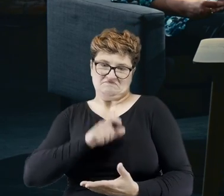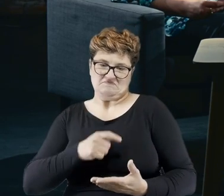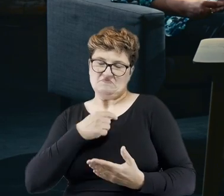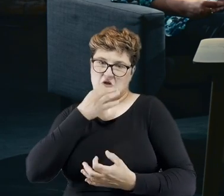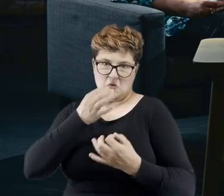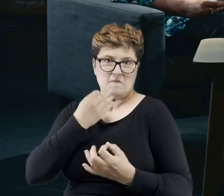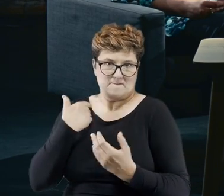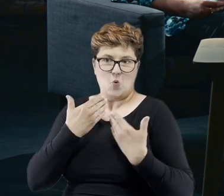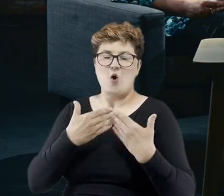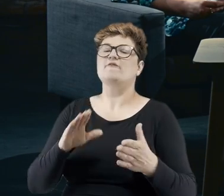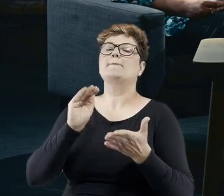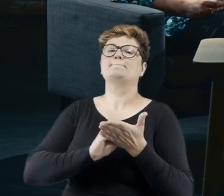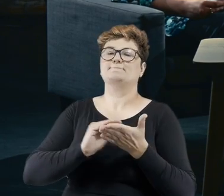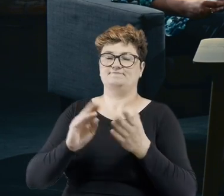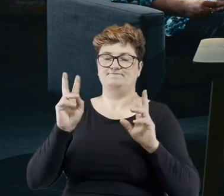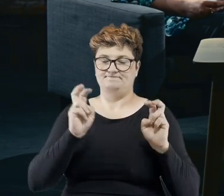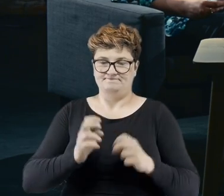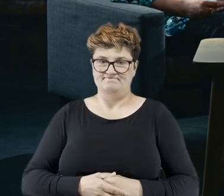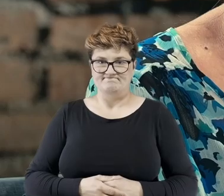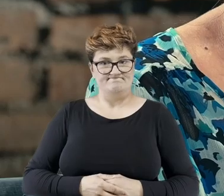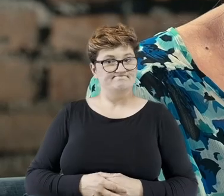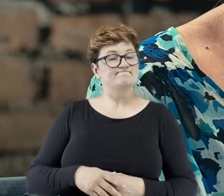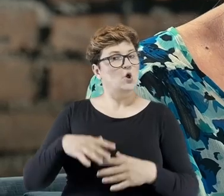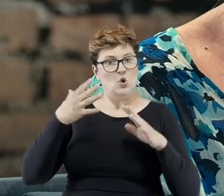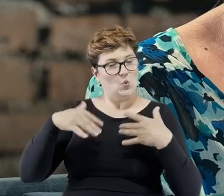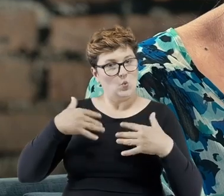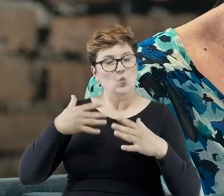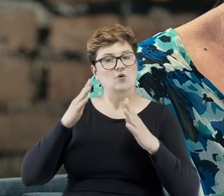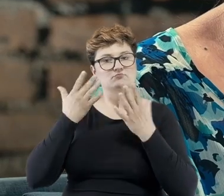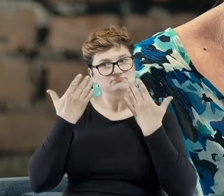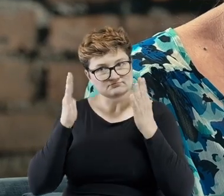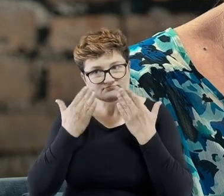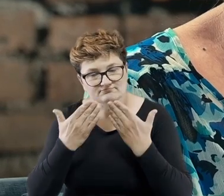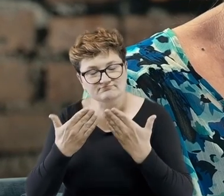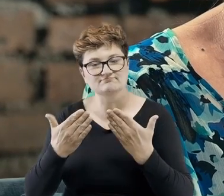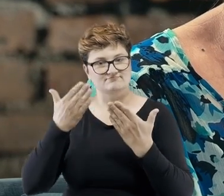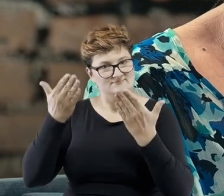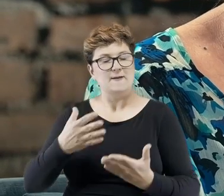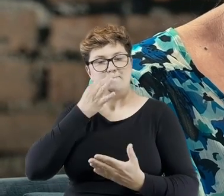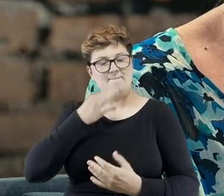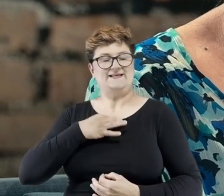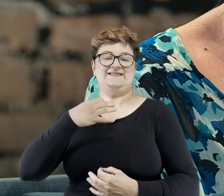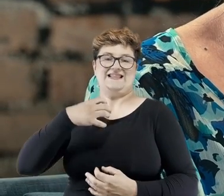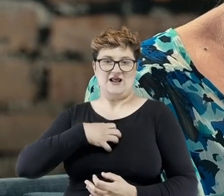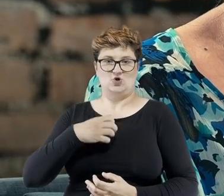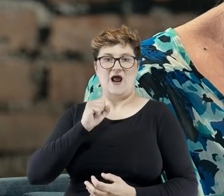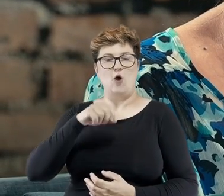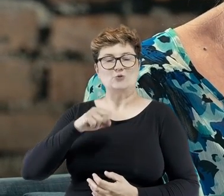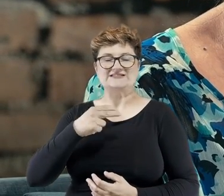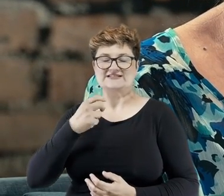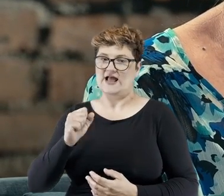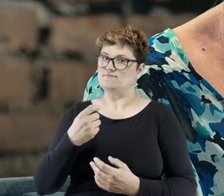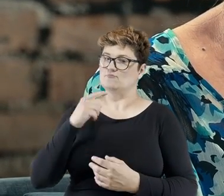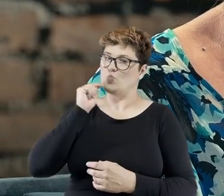relacjonująca to otwarcie, pisze tak. Szczególnie zaś podziękować należy pani dyrektor Augustyńskiej, która potrafiła pokonać